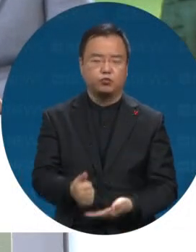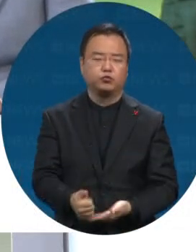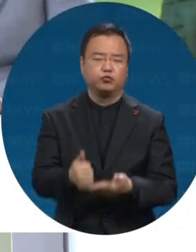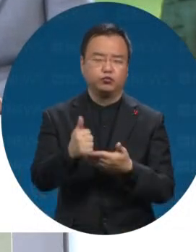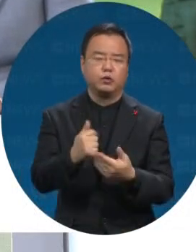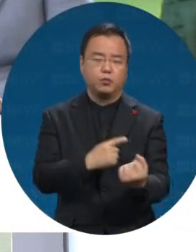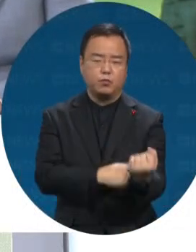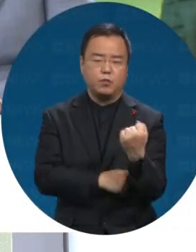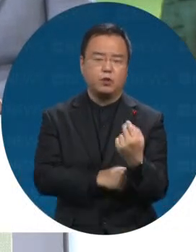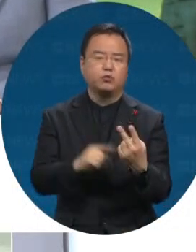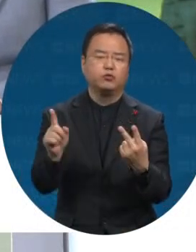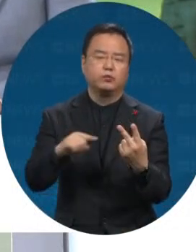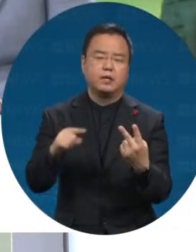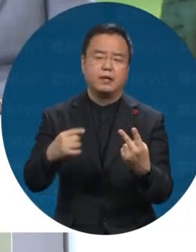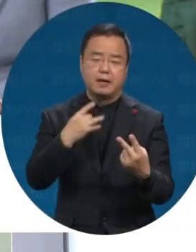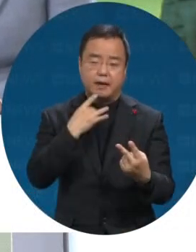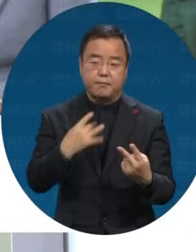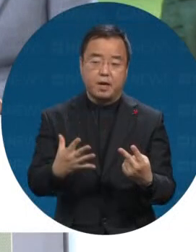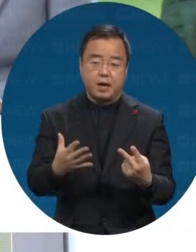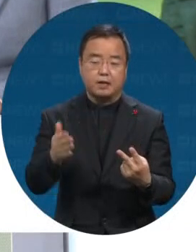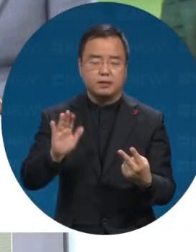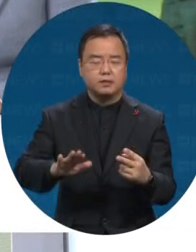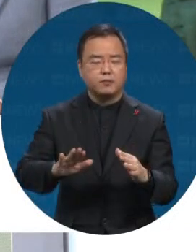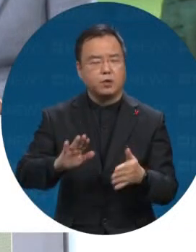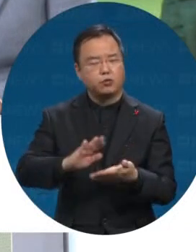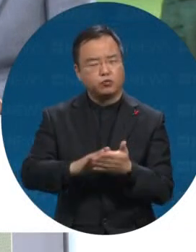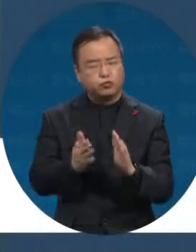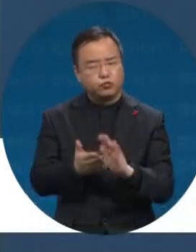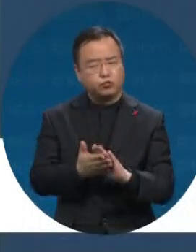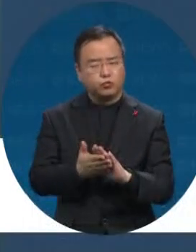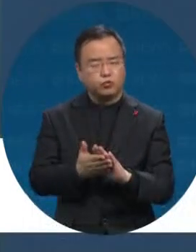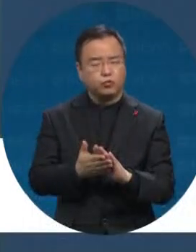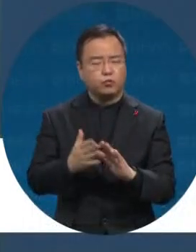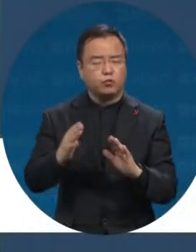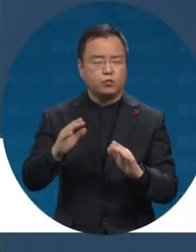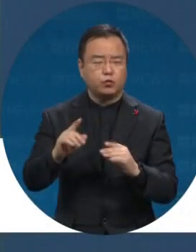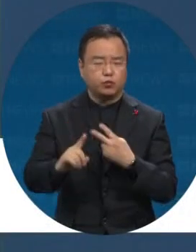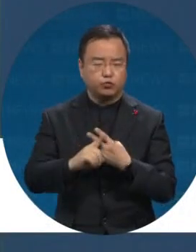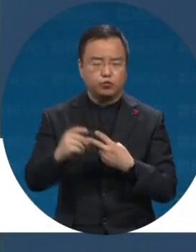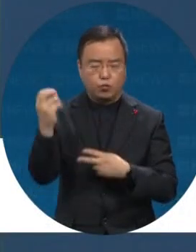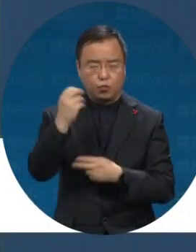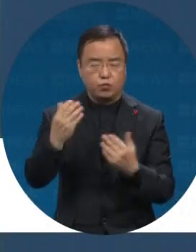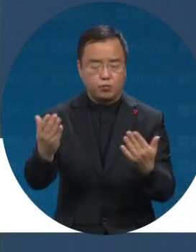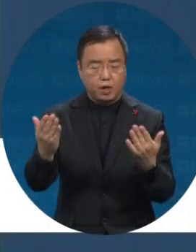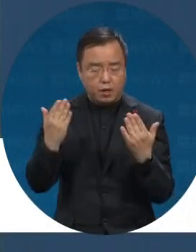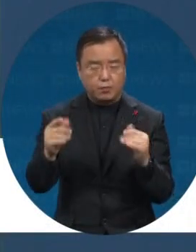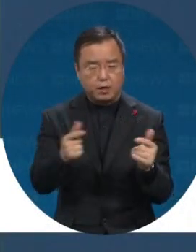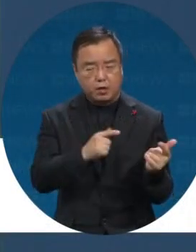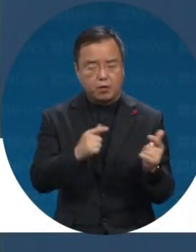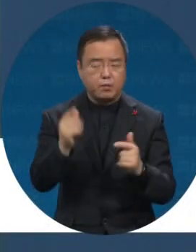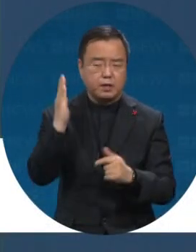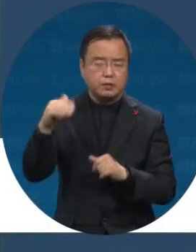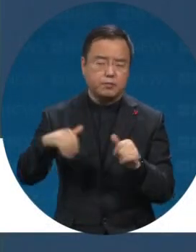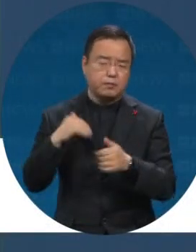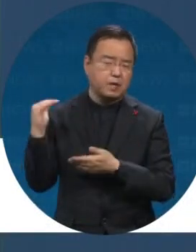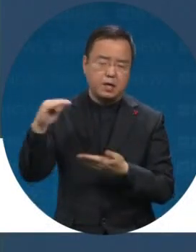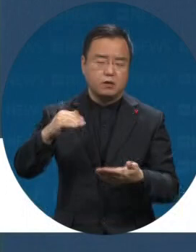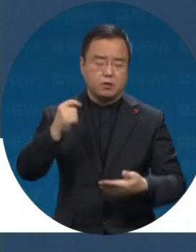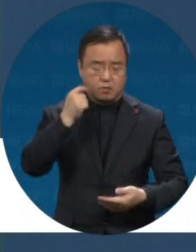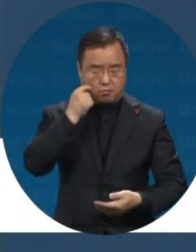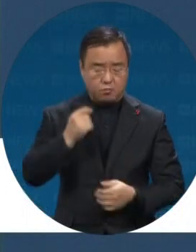두 명으로는 유초 중등 교육 현장의 목소리를 제대로 전달할 수가 없어요 특히나 최근에이